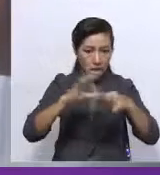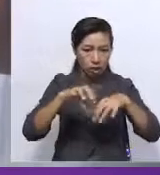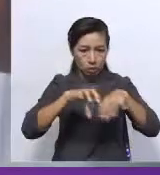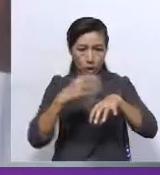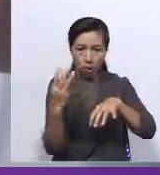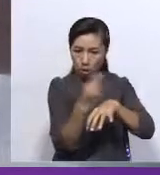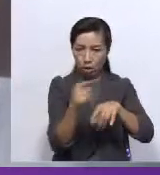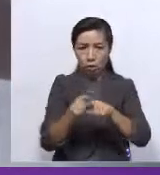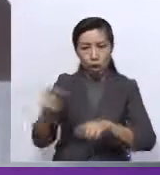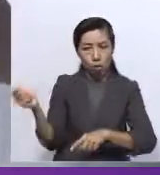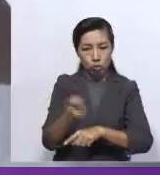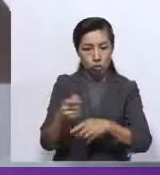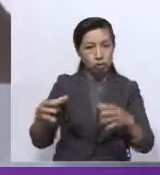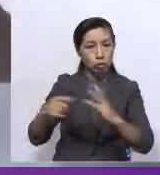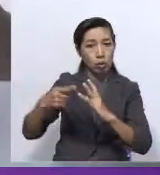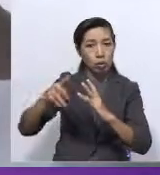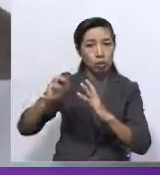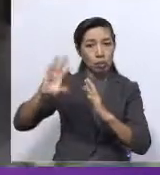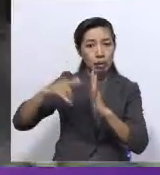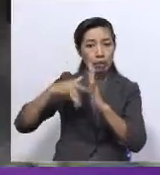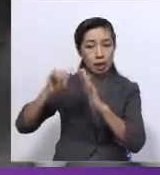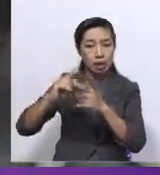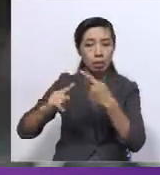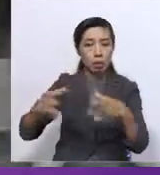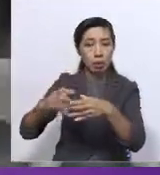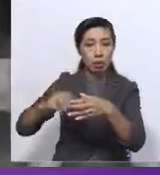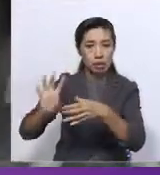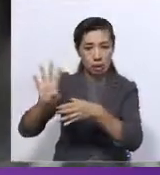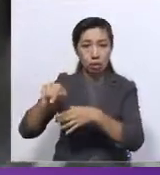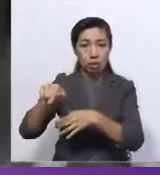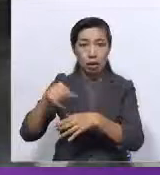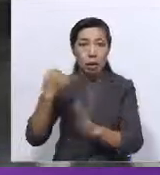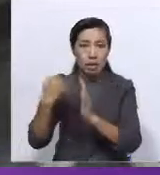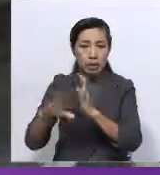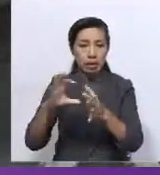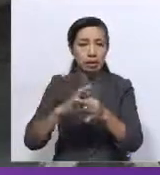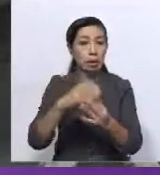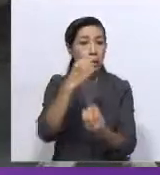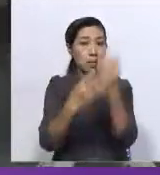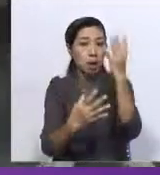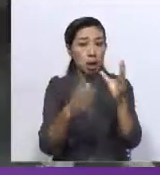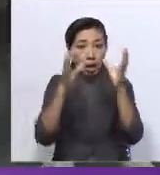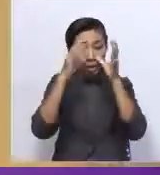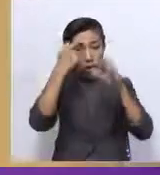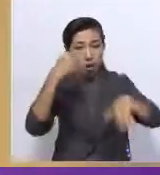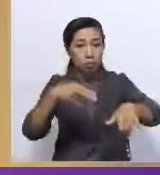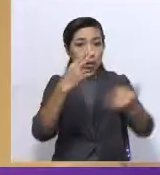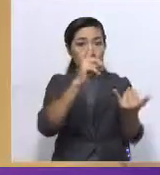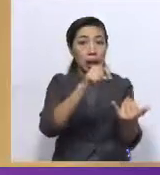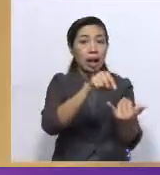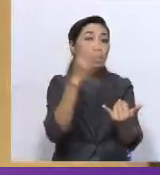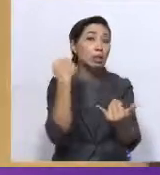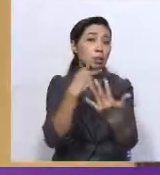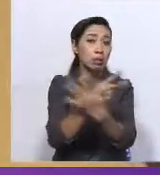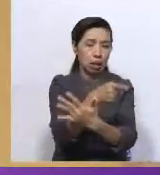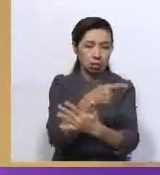การบริษัทอิตาเลียนไทยและพวกรวม4คนฐานลักลอบล่าสัตว์ป่าในเขตรักษาพันธุ์สัตว์ป่าทุ่งใหญ่นเรศวรด้านตะวันตกจังหวัดกาญ